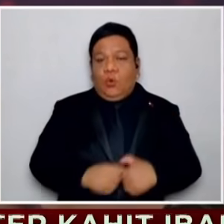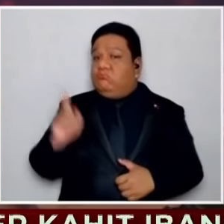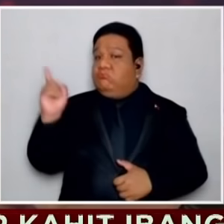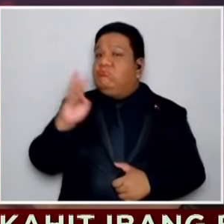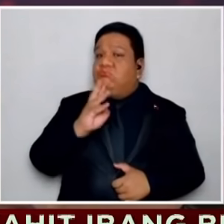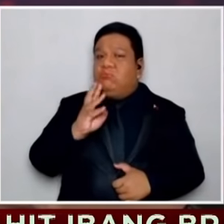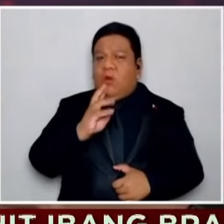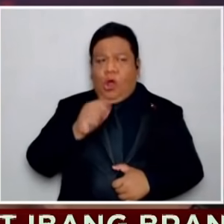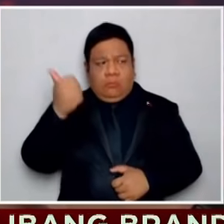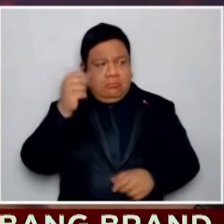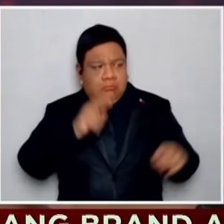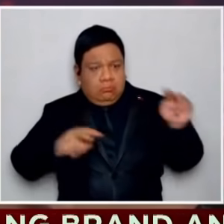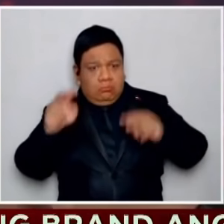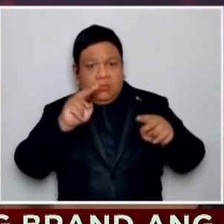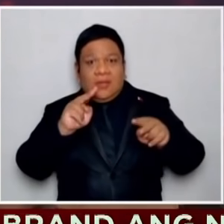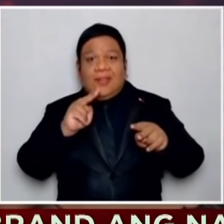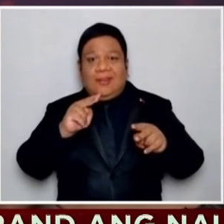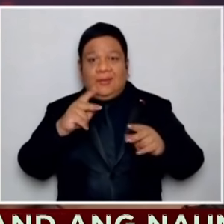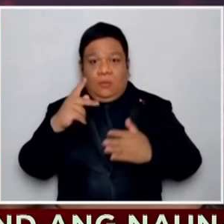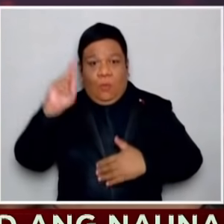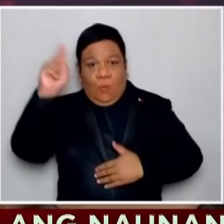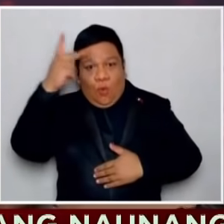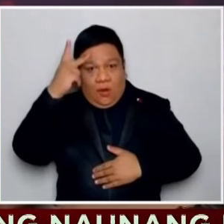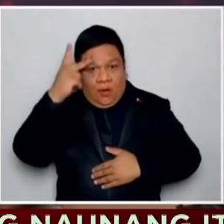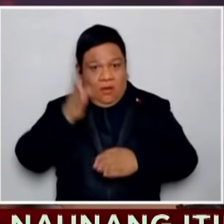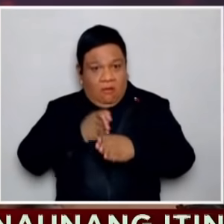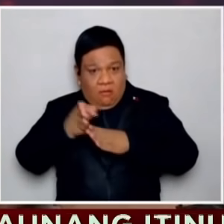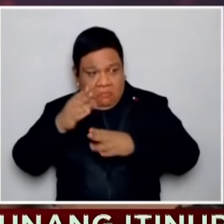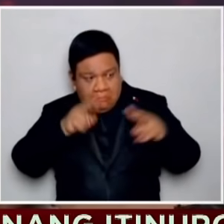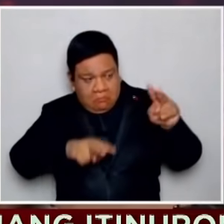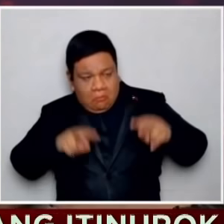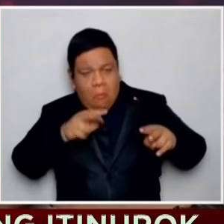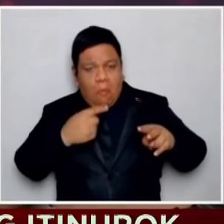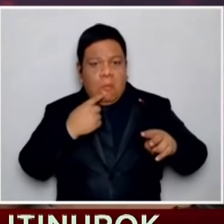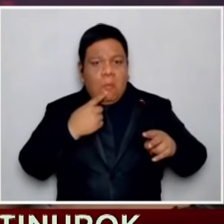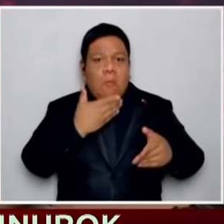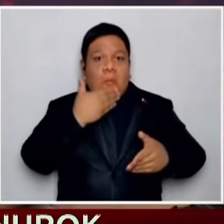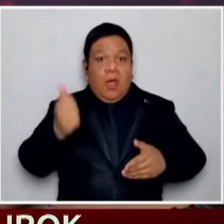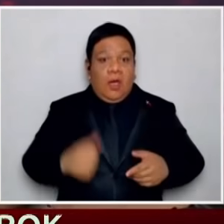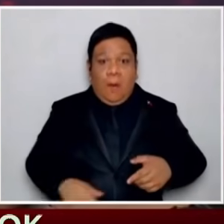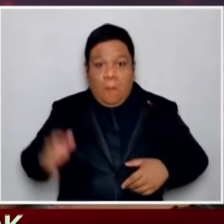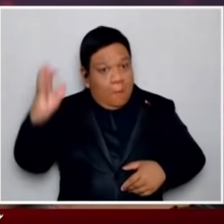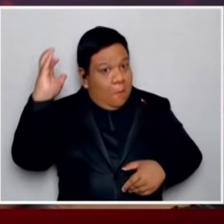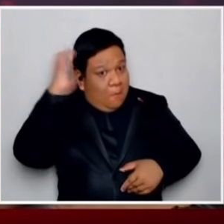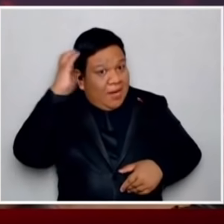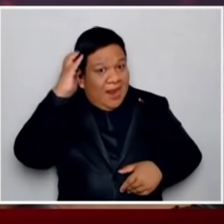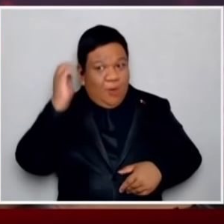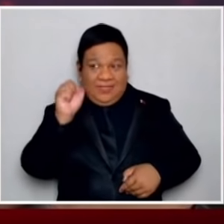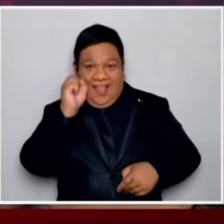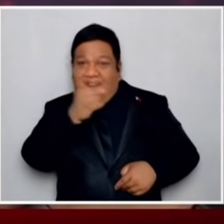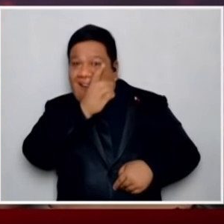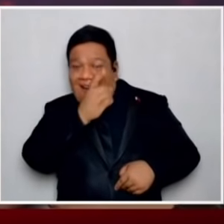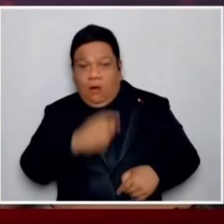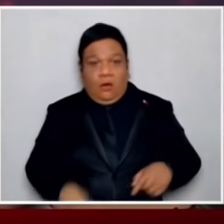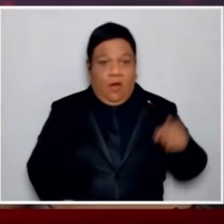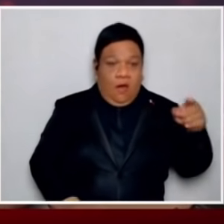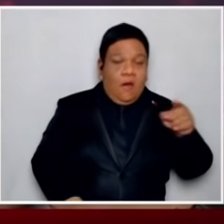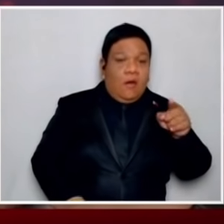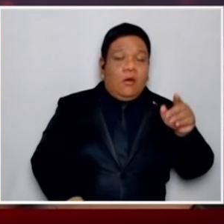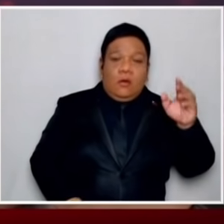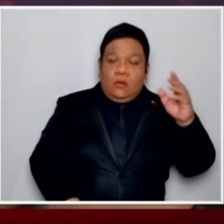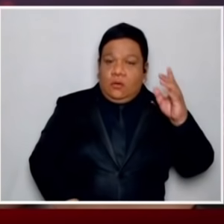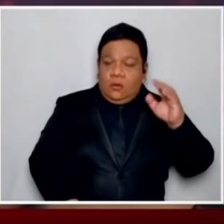are one in saying na maidudugtong talaga yung Mindanao votes at makakadagdag talaga sa Visayas votes.